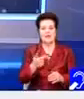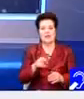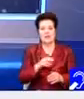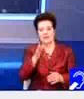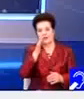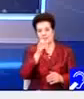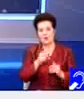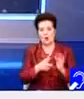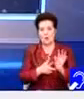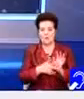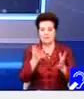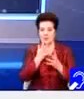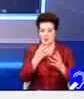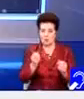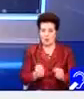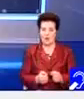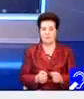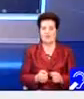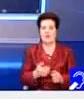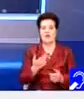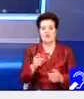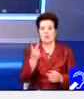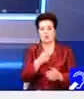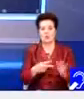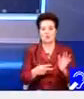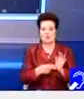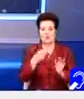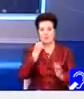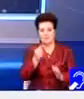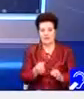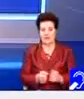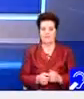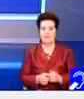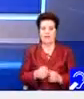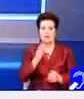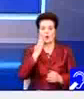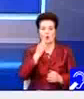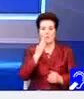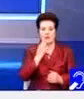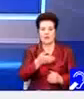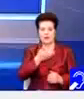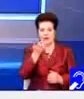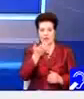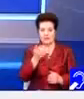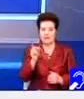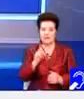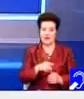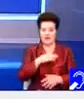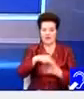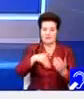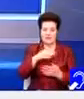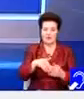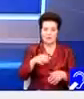Chișinău vor fi 18 grade în această noapte și în jur de 27 de grade mâine la prânz. În România vremea se menține caldă, dar instabilă.